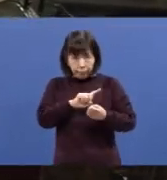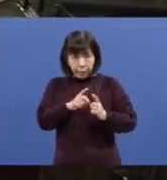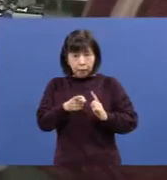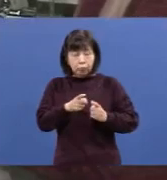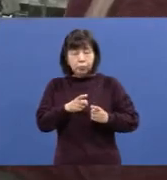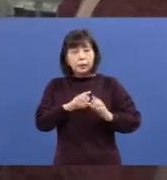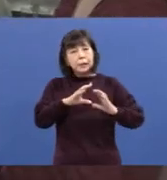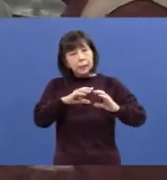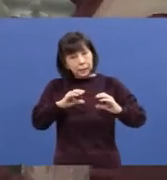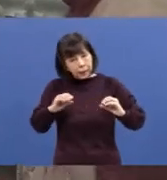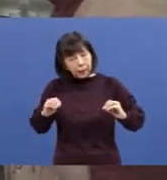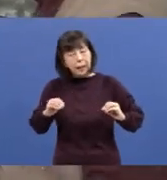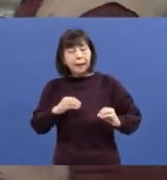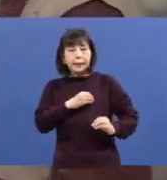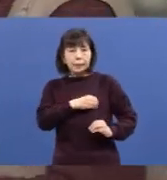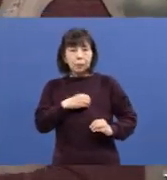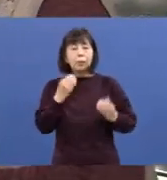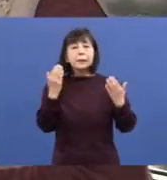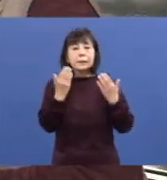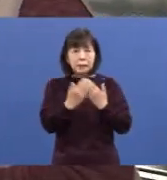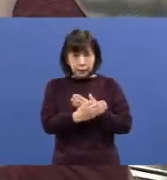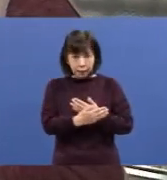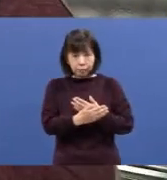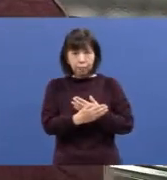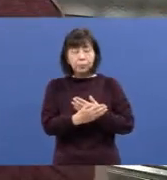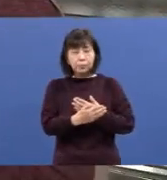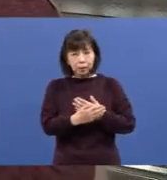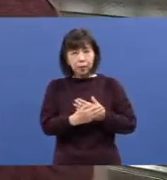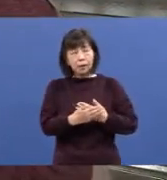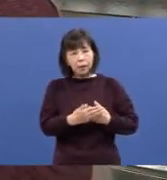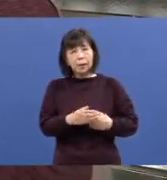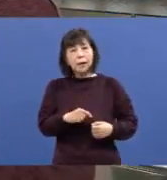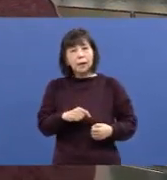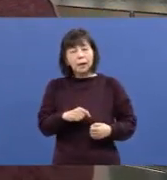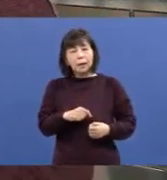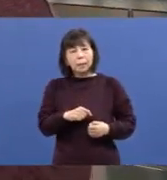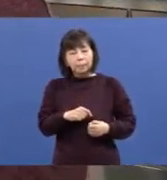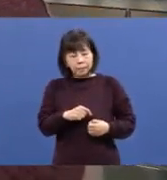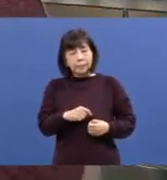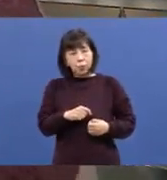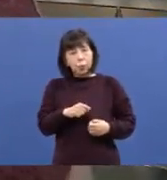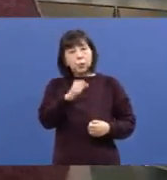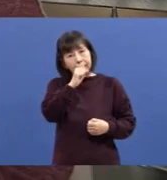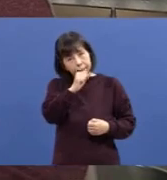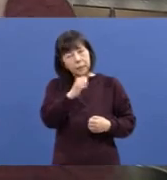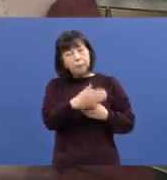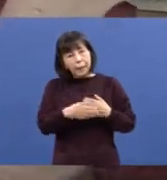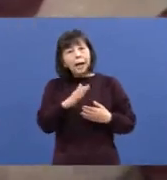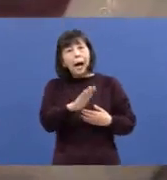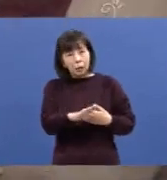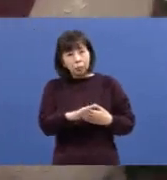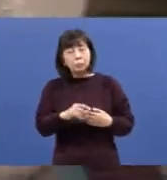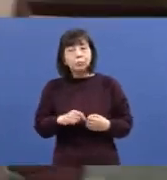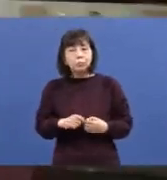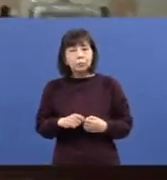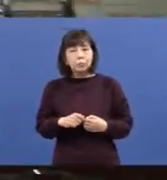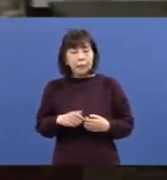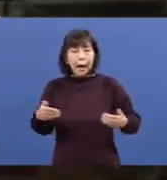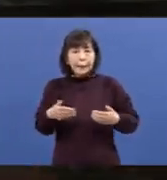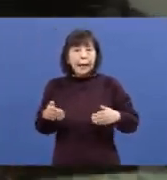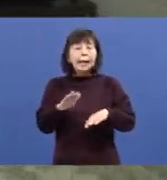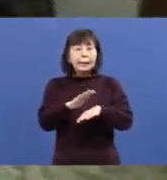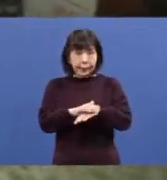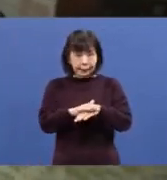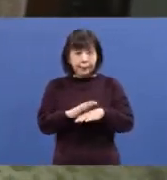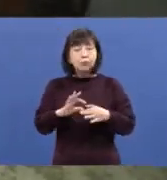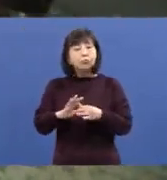くうちに自分自身が温かい気持ちになれることが良さだと思っているのと、働き方